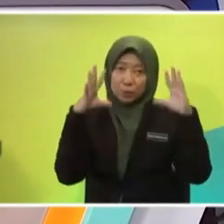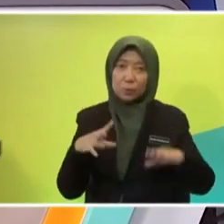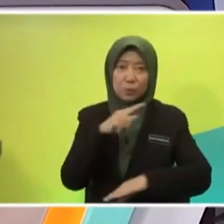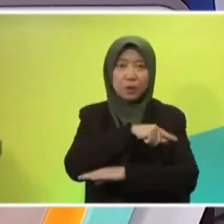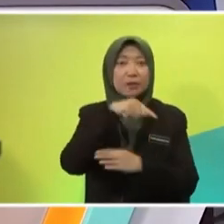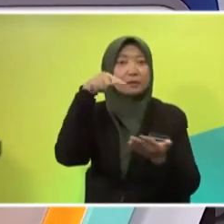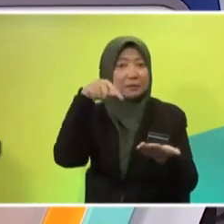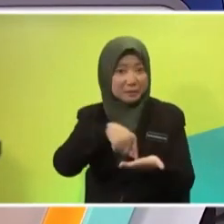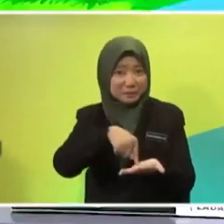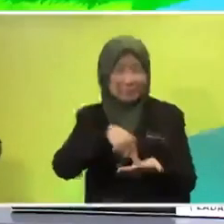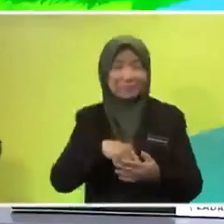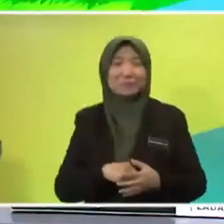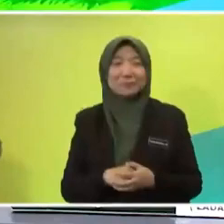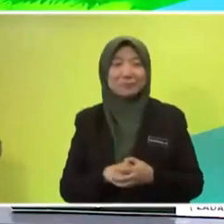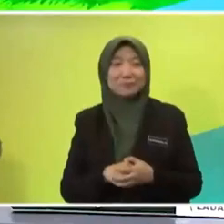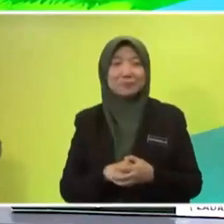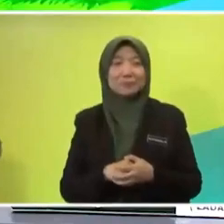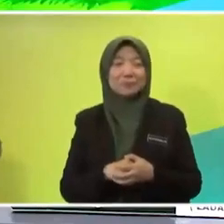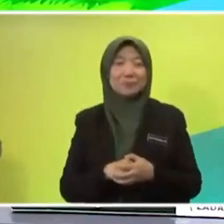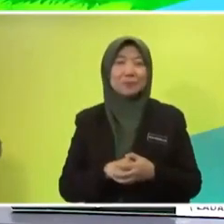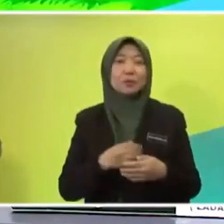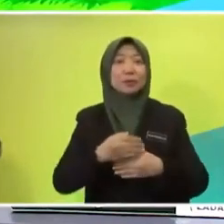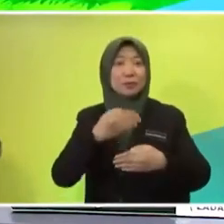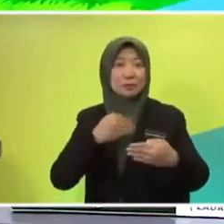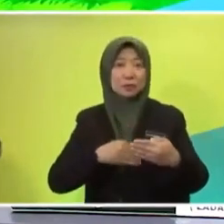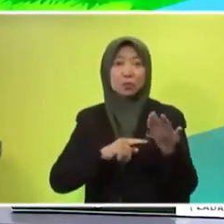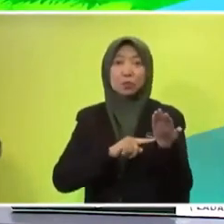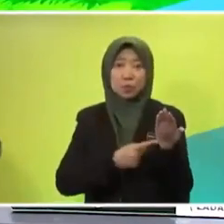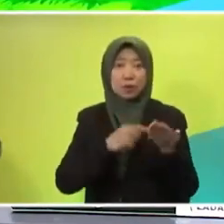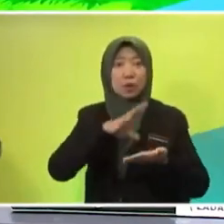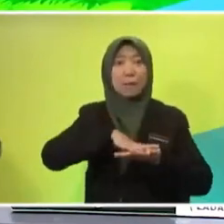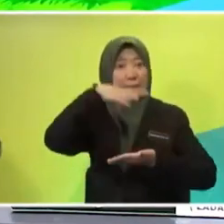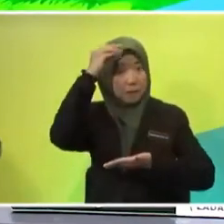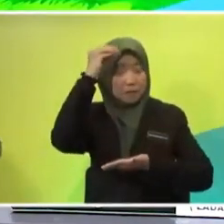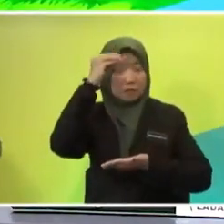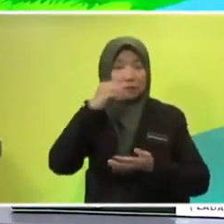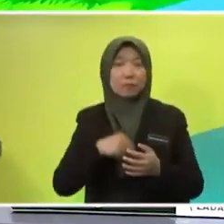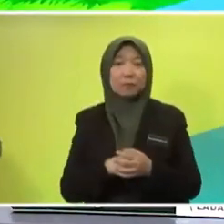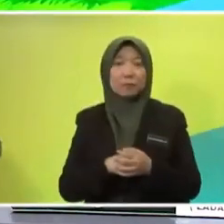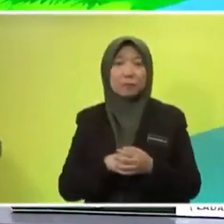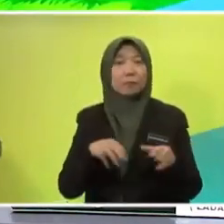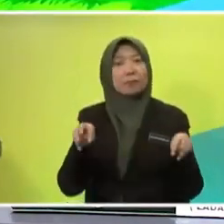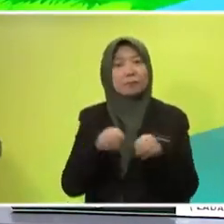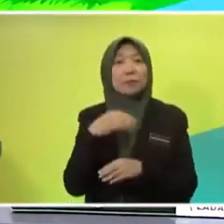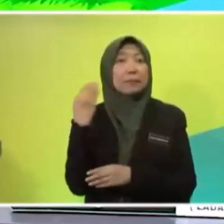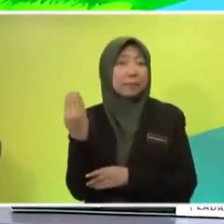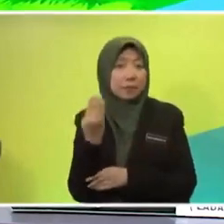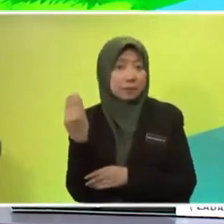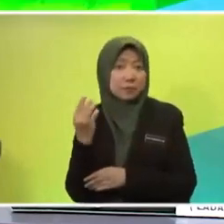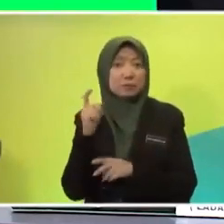ini. Baiklah, sebelum kita nak mulakan sesi pembelajaran kita, seperti biasa kita kena